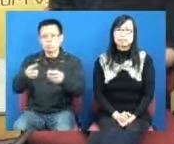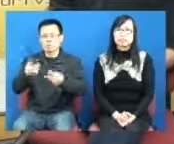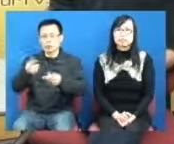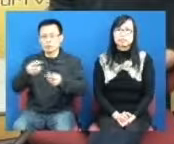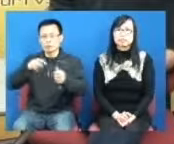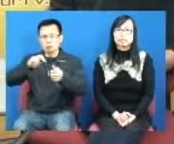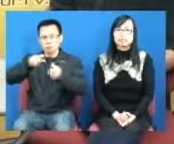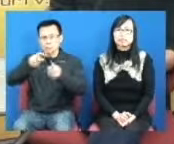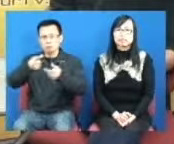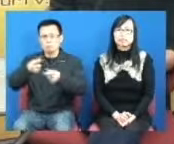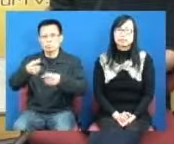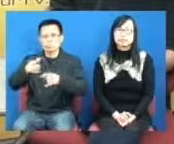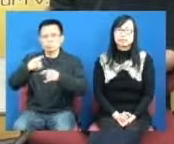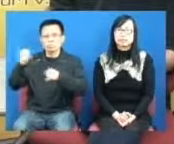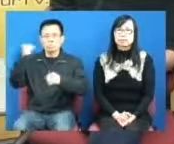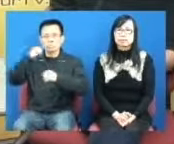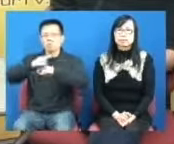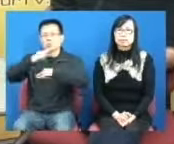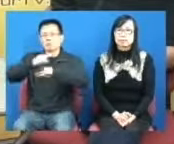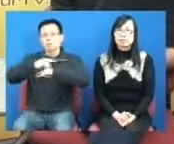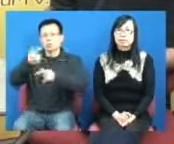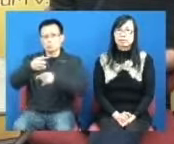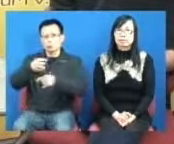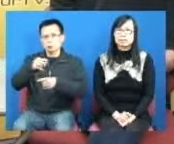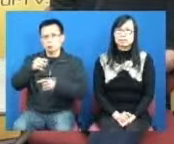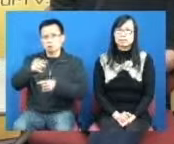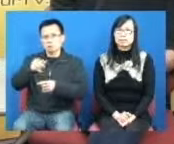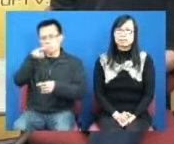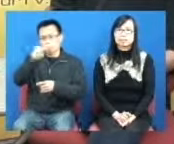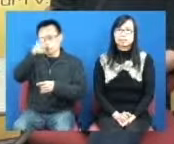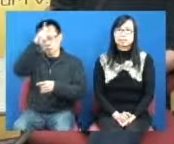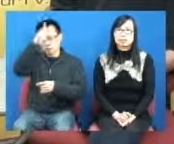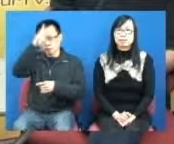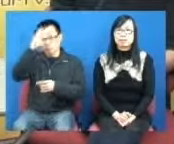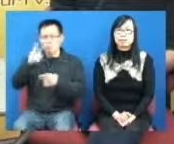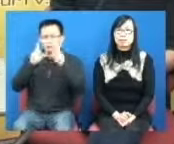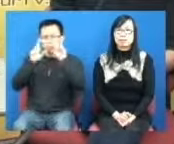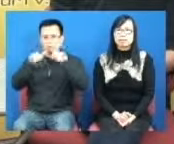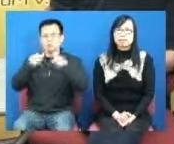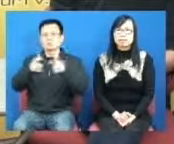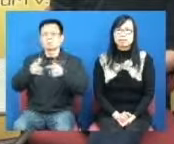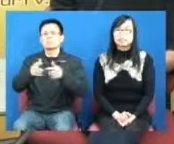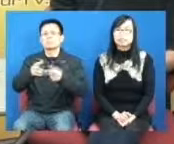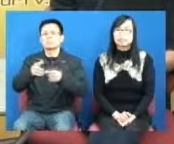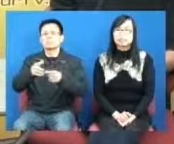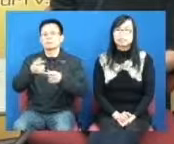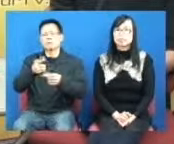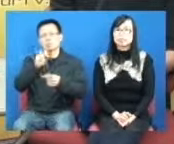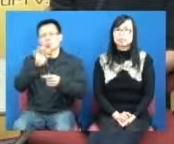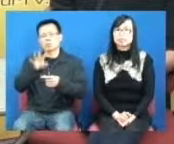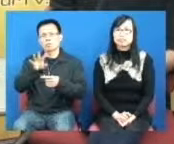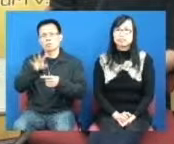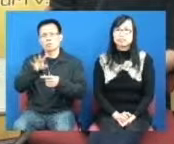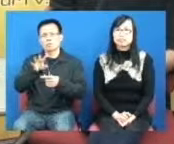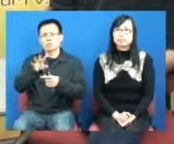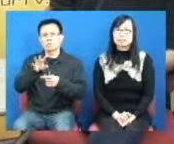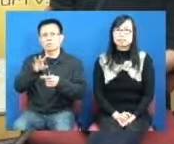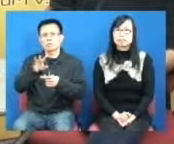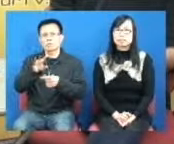金但是我們見到政府的回應就是他們說過甚麼我們